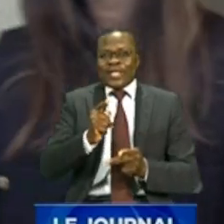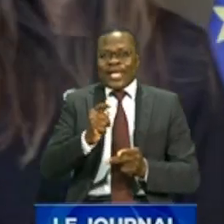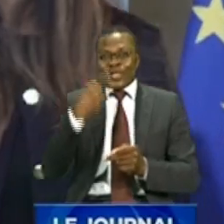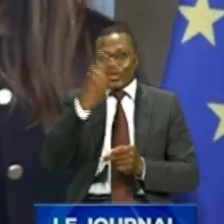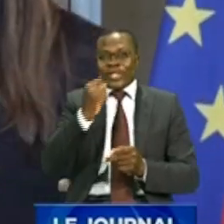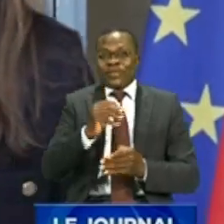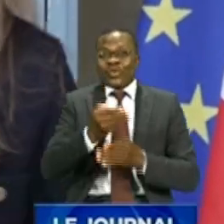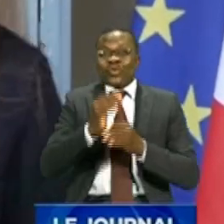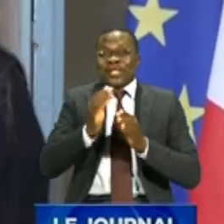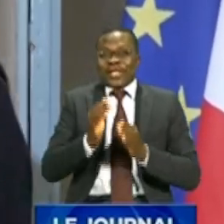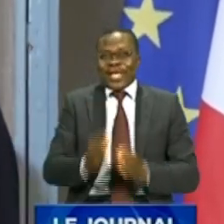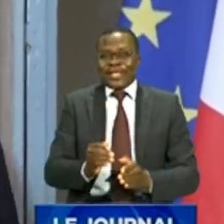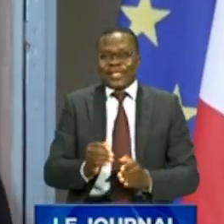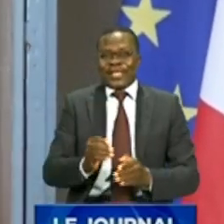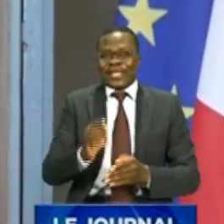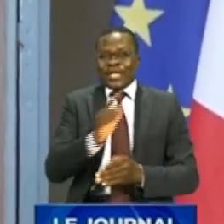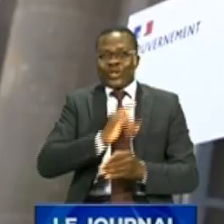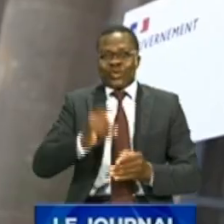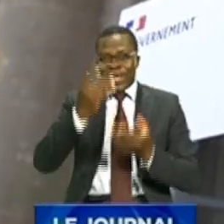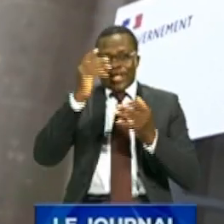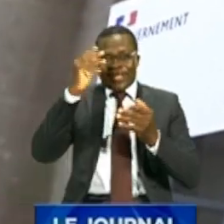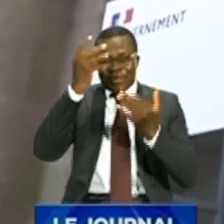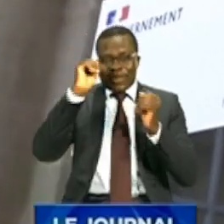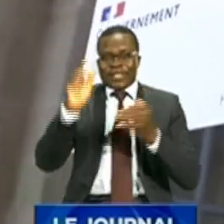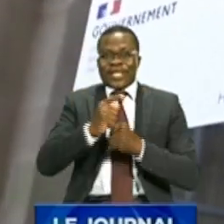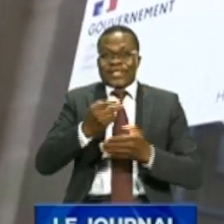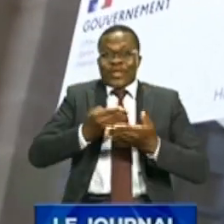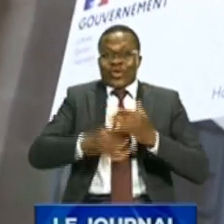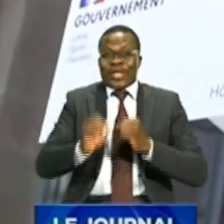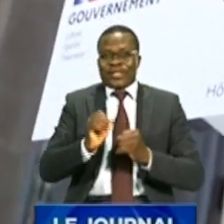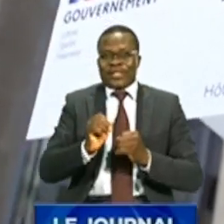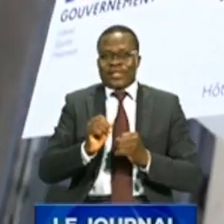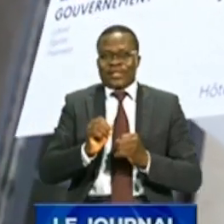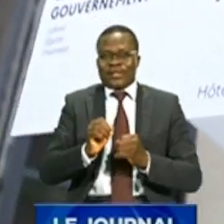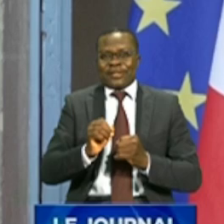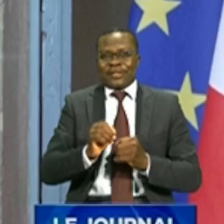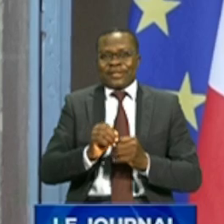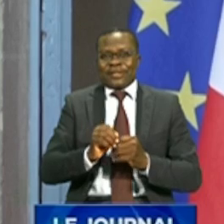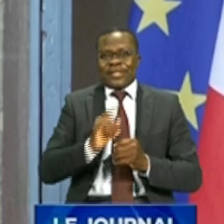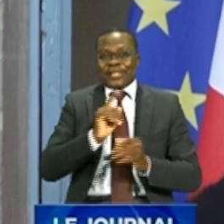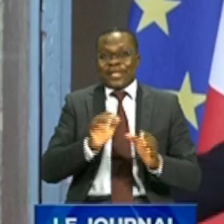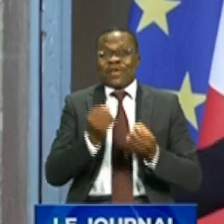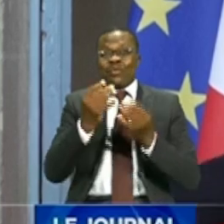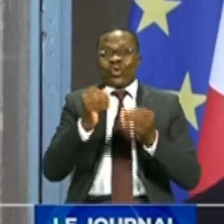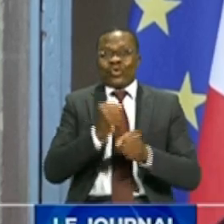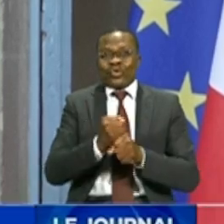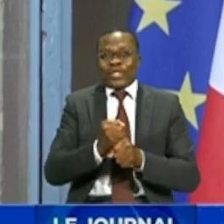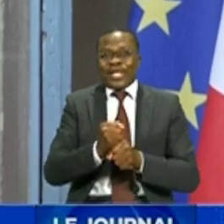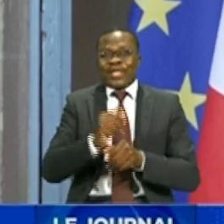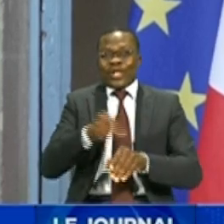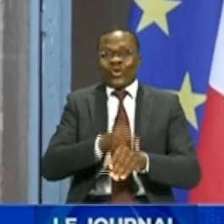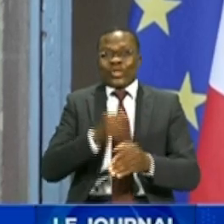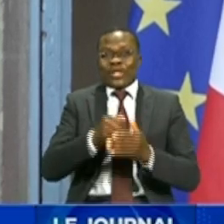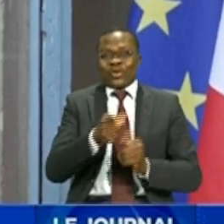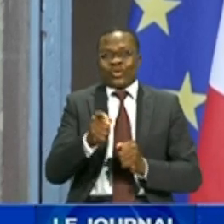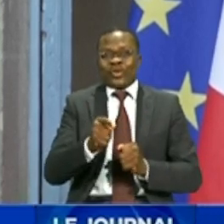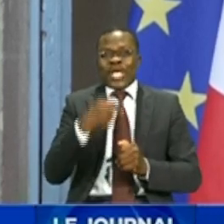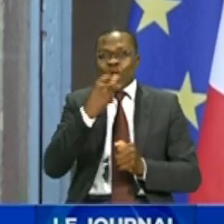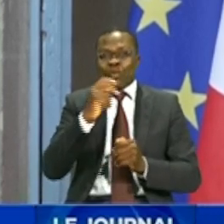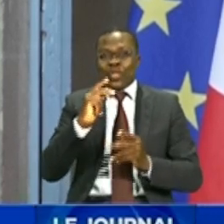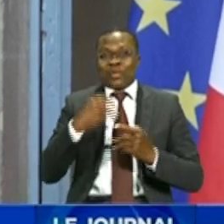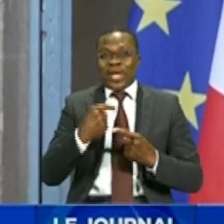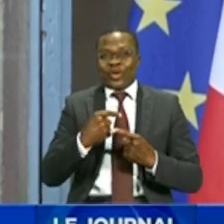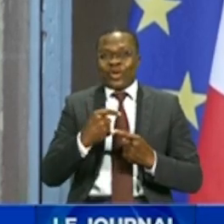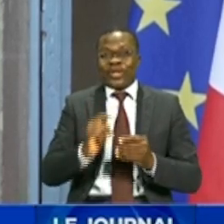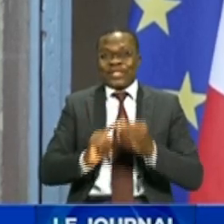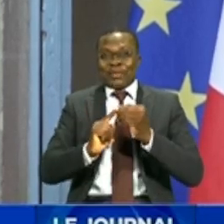figures médiatiques du parti présidentiel Renaissance. Je suis enfin et depuis plusieurs années, longtemps aux côtés de Prisca, une porte-parole qui